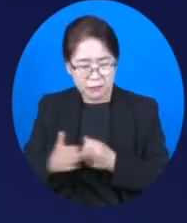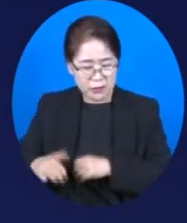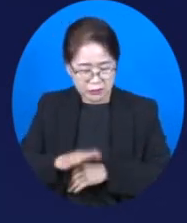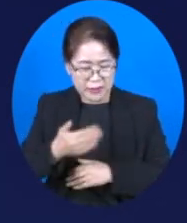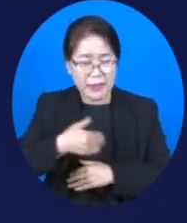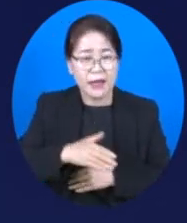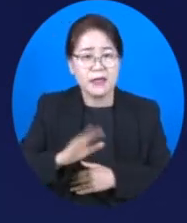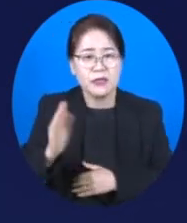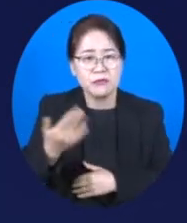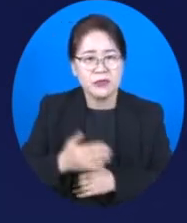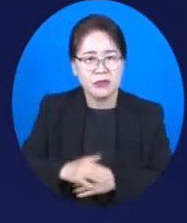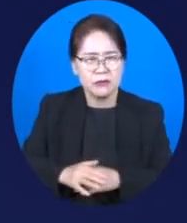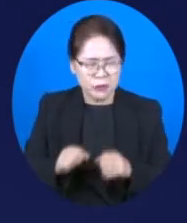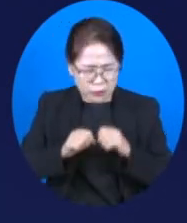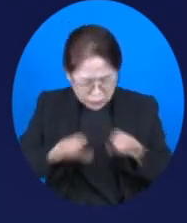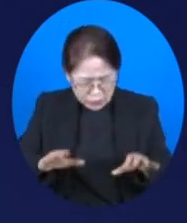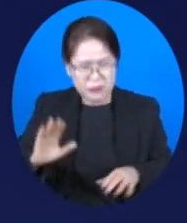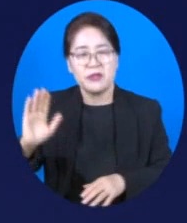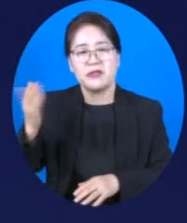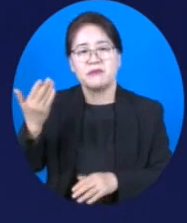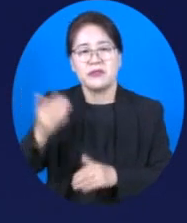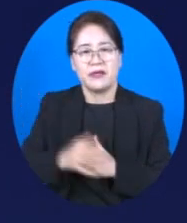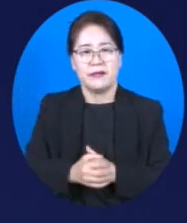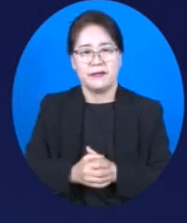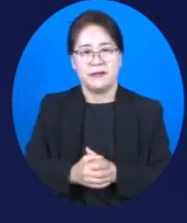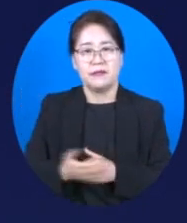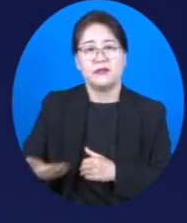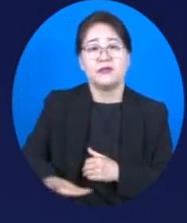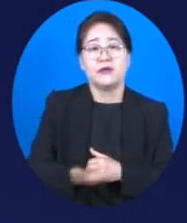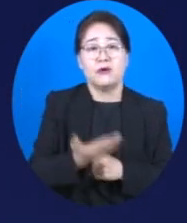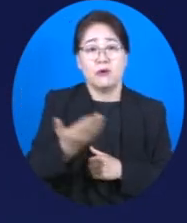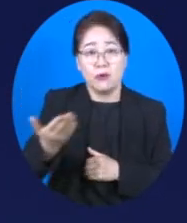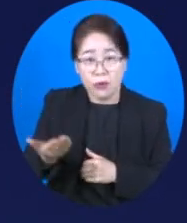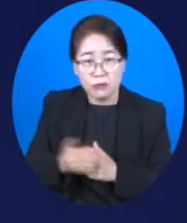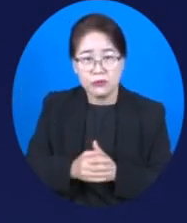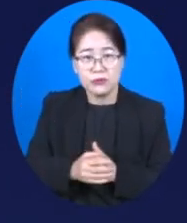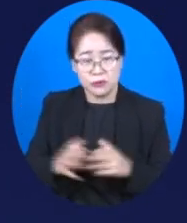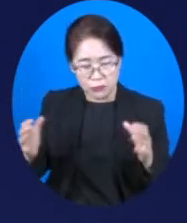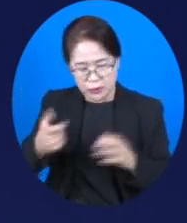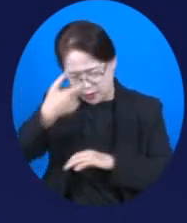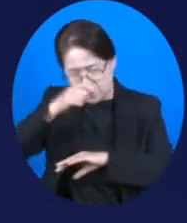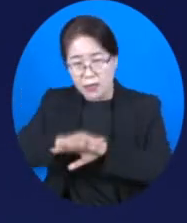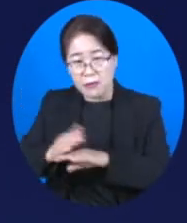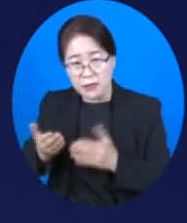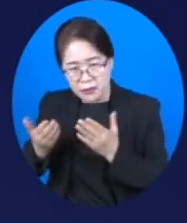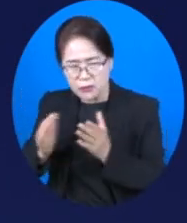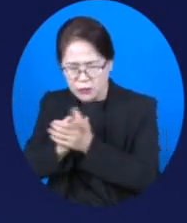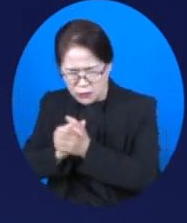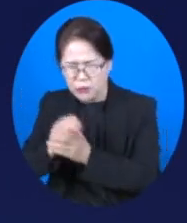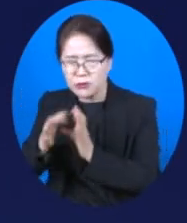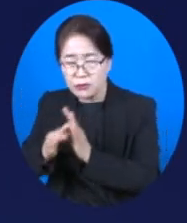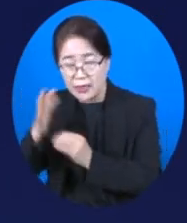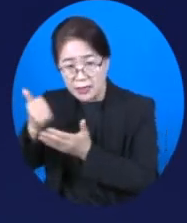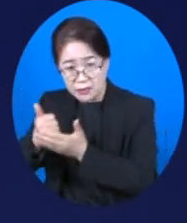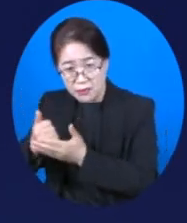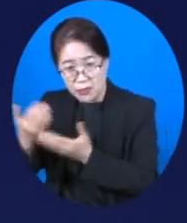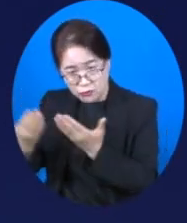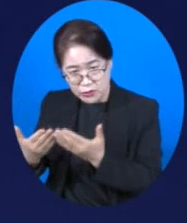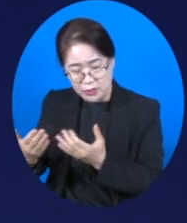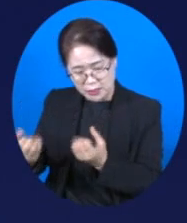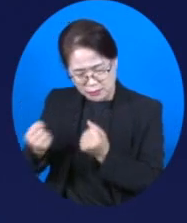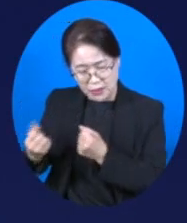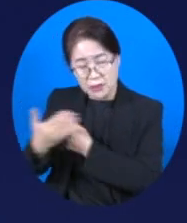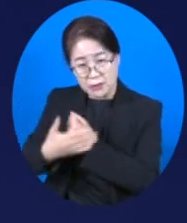합니다. 우리는 흩어져야 합니다. 여러분, 모여서 예배를 드리고 기도를 통해서 하나님께서 주시는